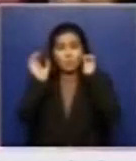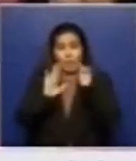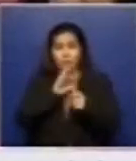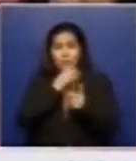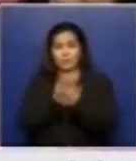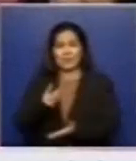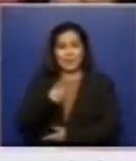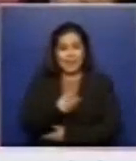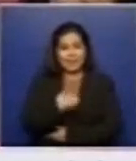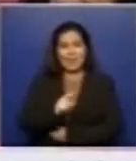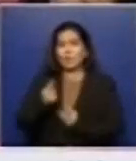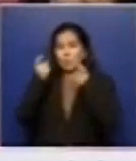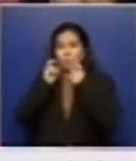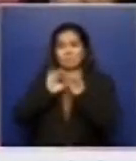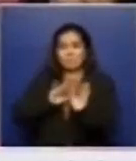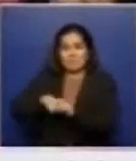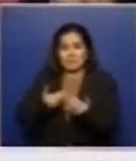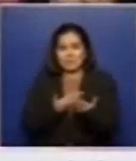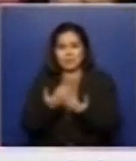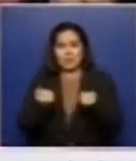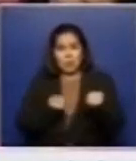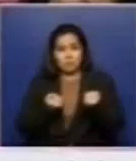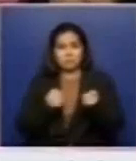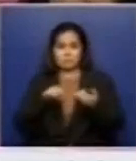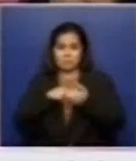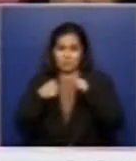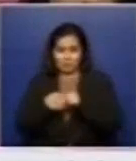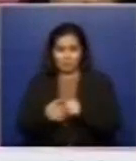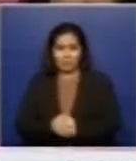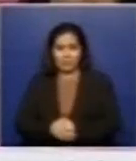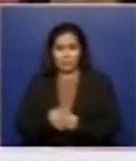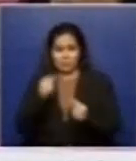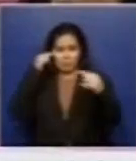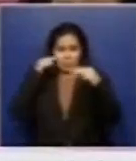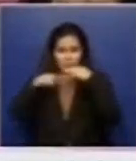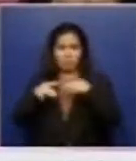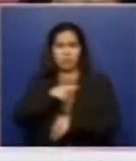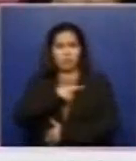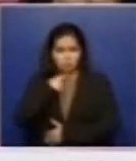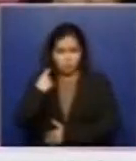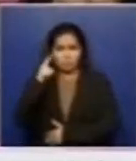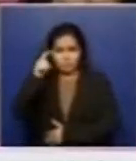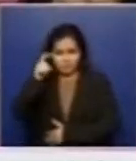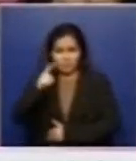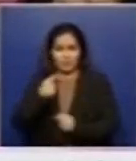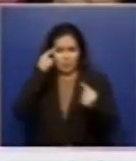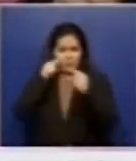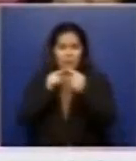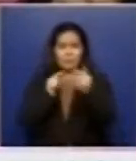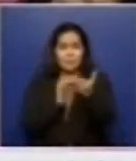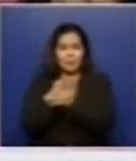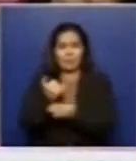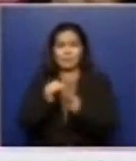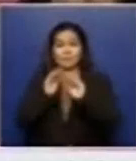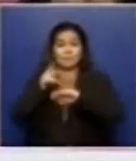ปซื้อวัวน้องไปซื้อรถนะครับน้องก็ไม่ซื้อวัวเสร็จโครงการนี้ก็เจ๊งอีกนะครับท่านประธานที่เคาร